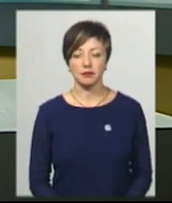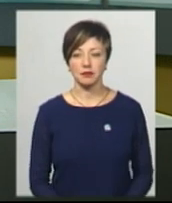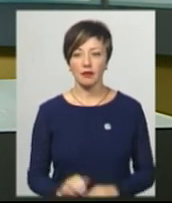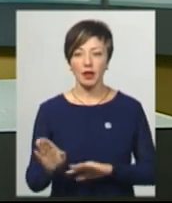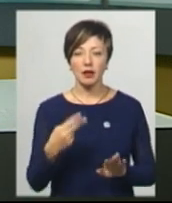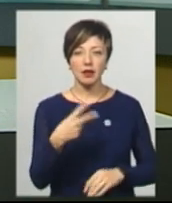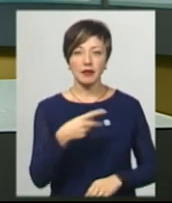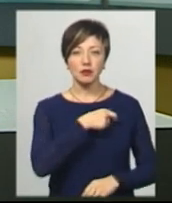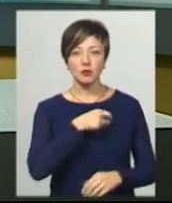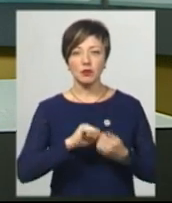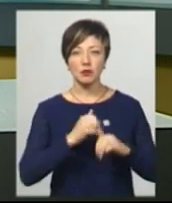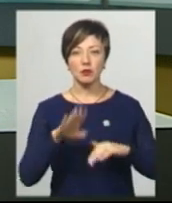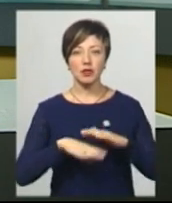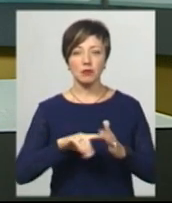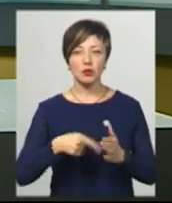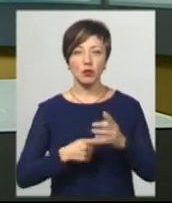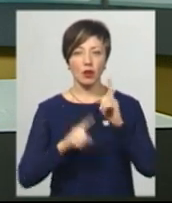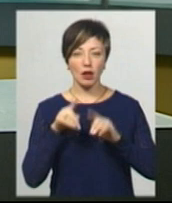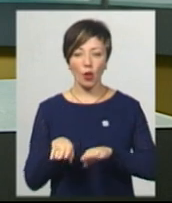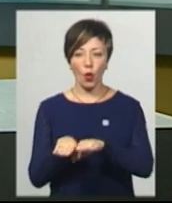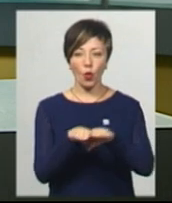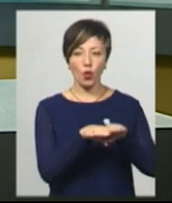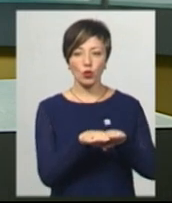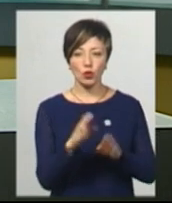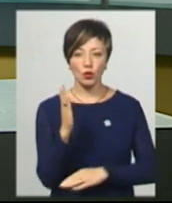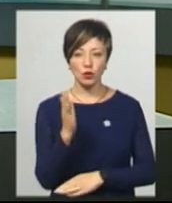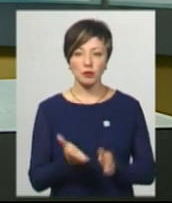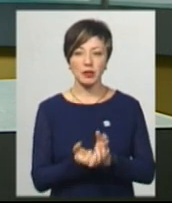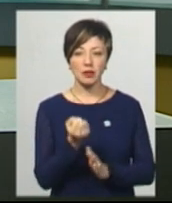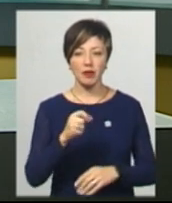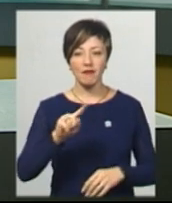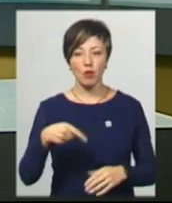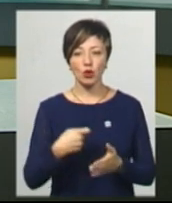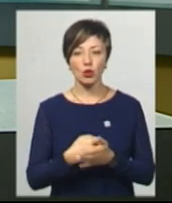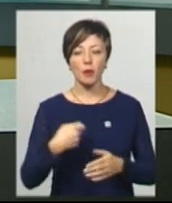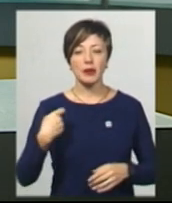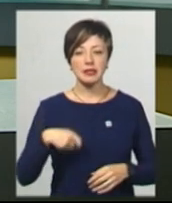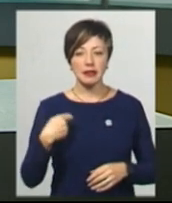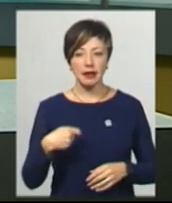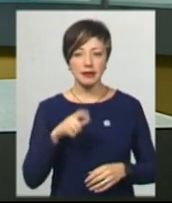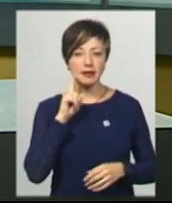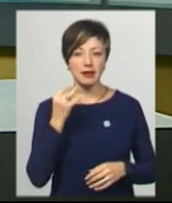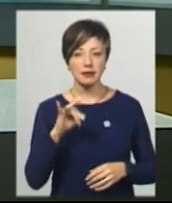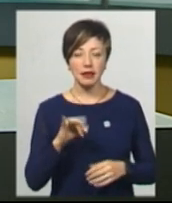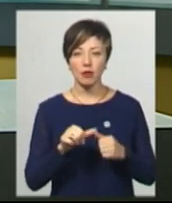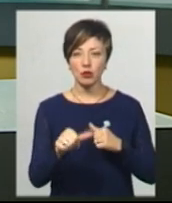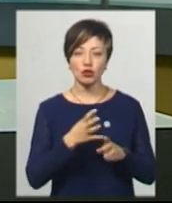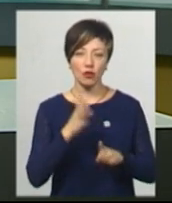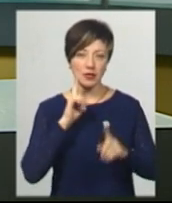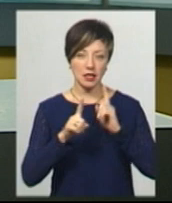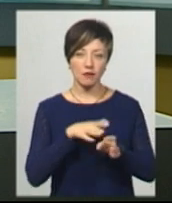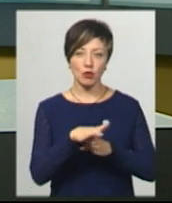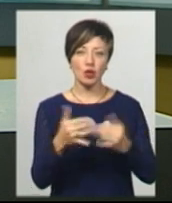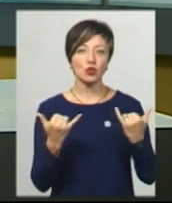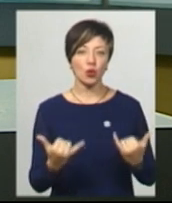20 депутатів Кам'янець-Подільської міської ради одноголосно підтримали вимоги до президента Володимира Зеленського на позачерговій сесії, яка